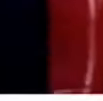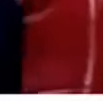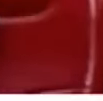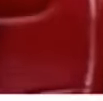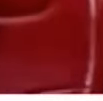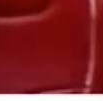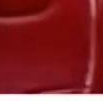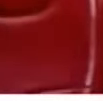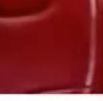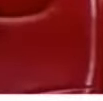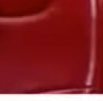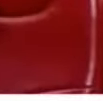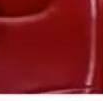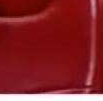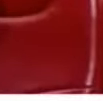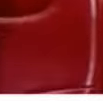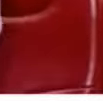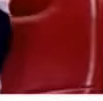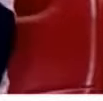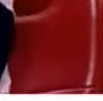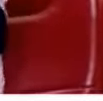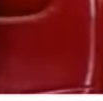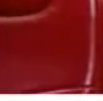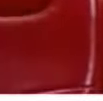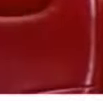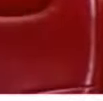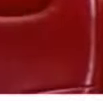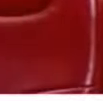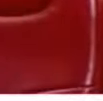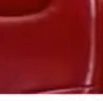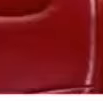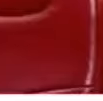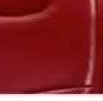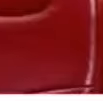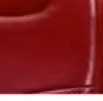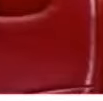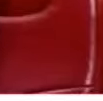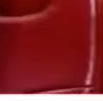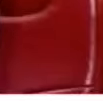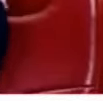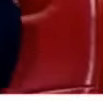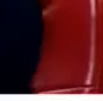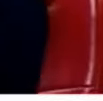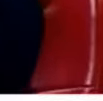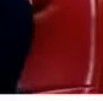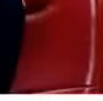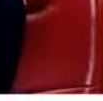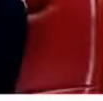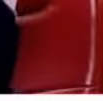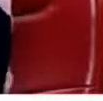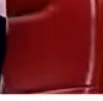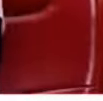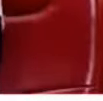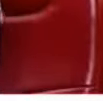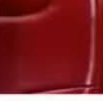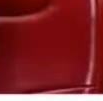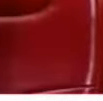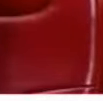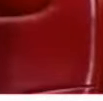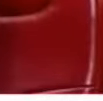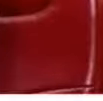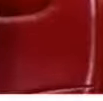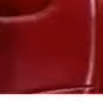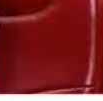masuala ya kijamii ambayo yanaendelea katika taifa letu. Na nitangulize kwa kumshukuru Mwenyezi